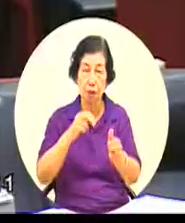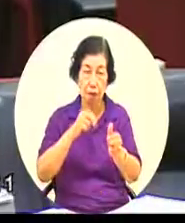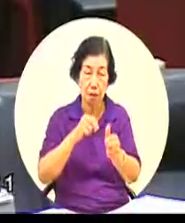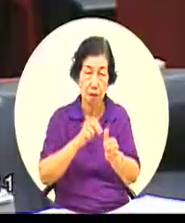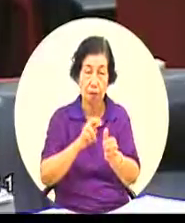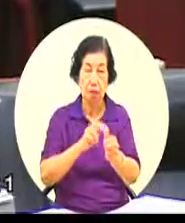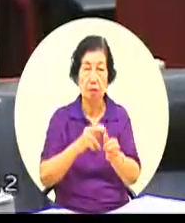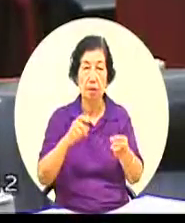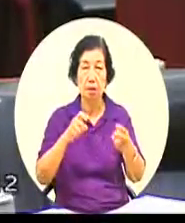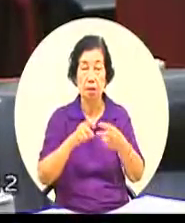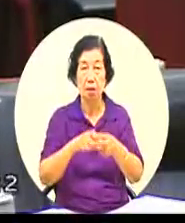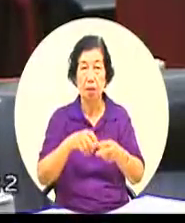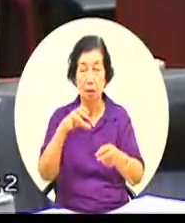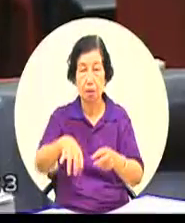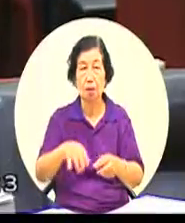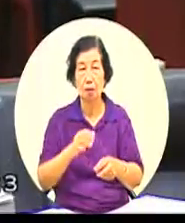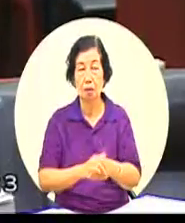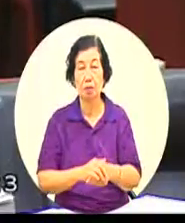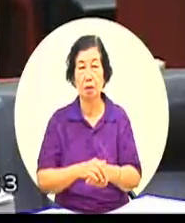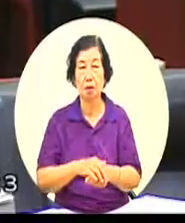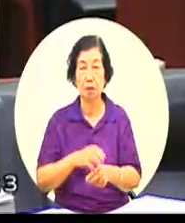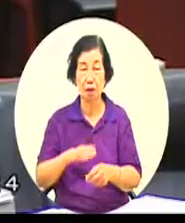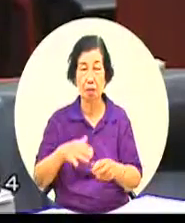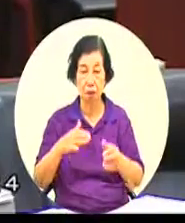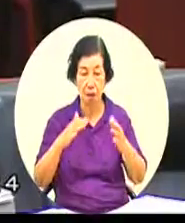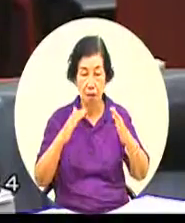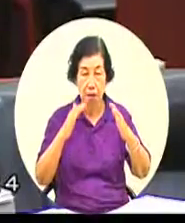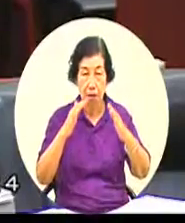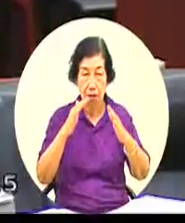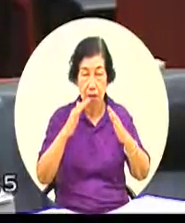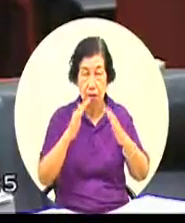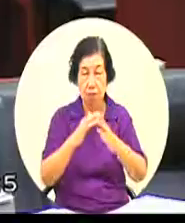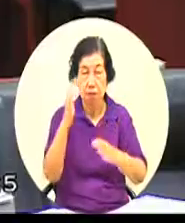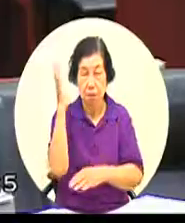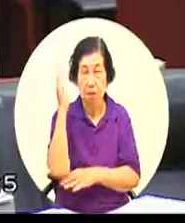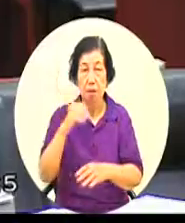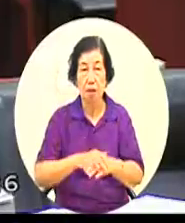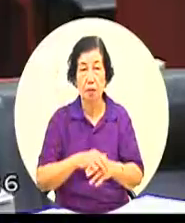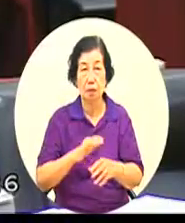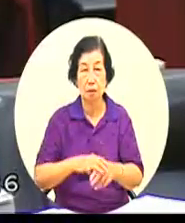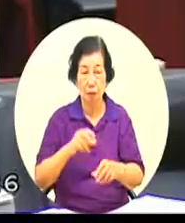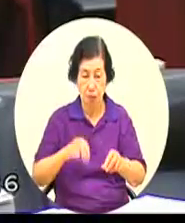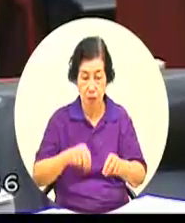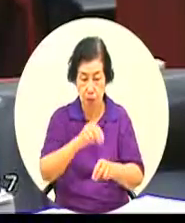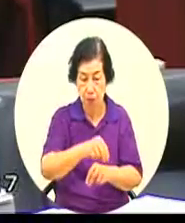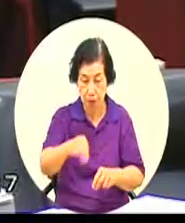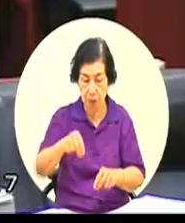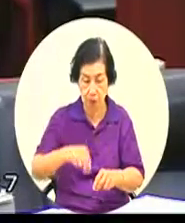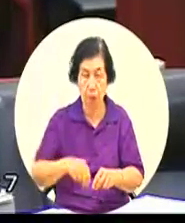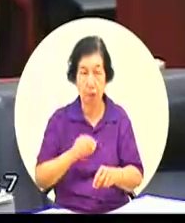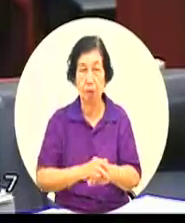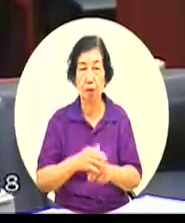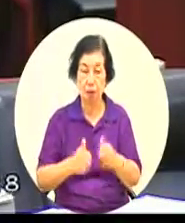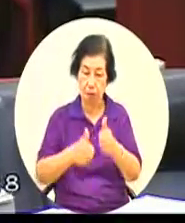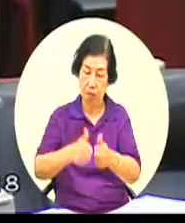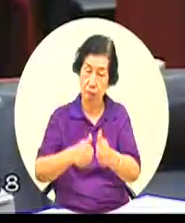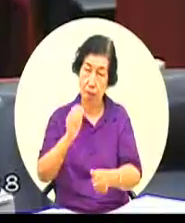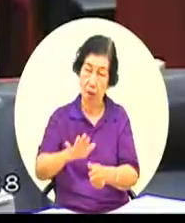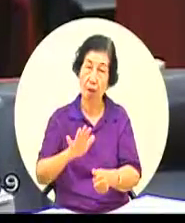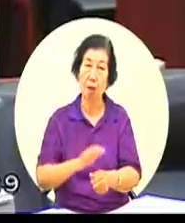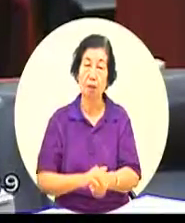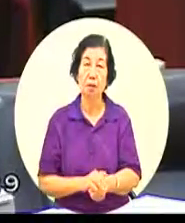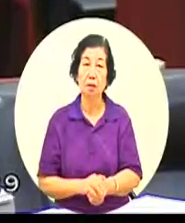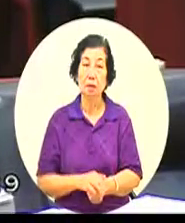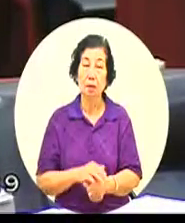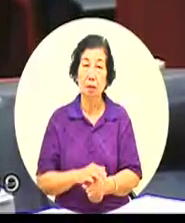政府搁拨钱，让伊去比赛呢。市内行棋搁有比赛，举办比赛。伫阮庄仔伫